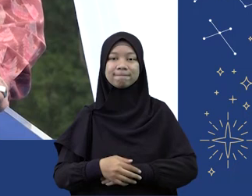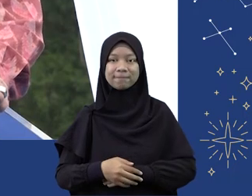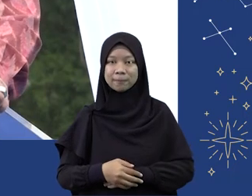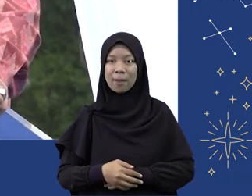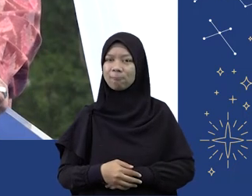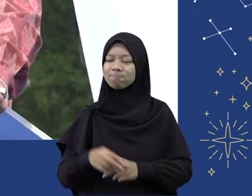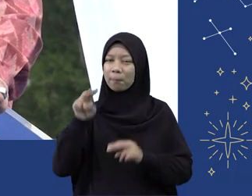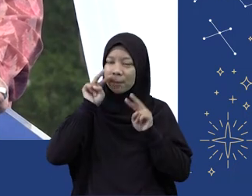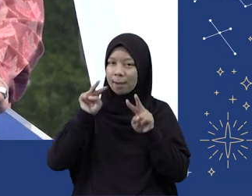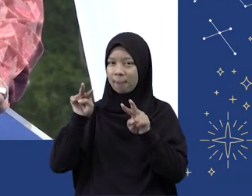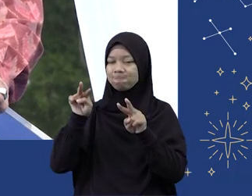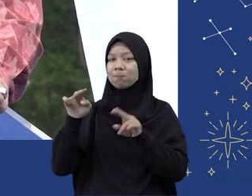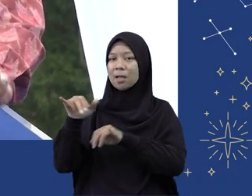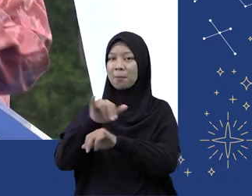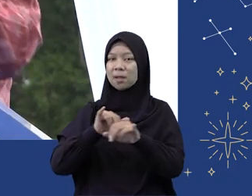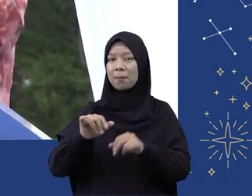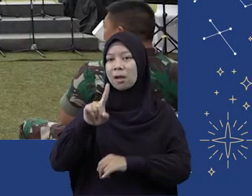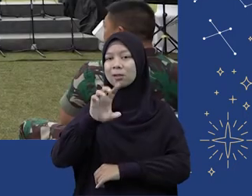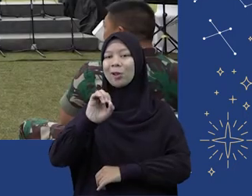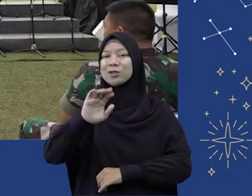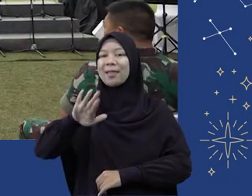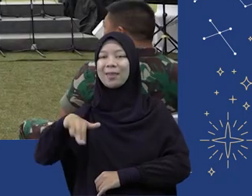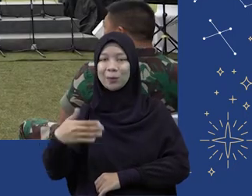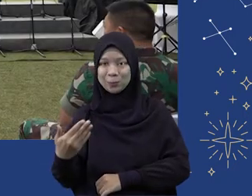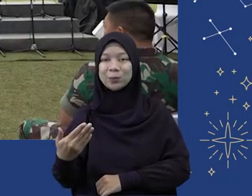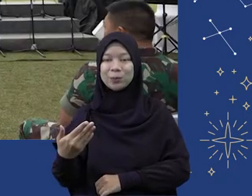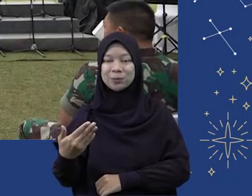menyaksikan 100 tahun